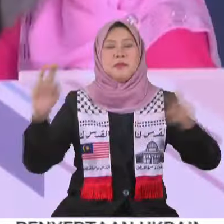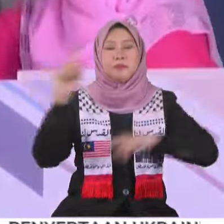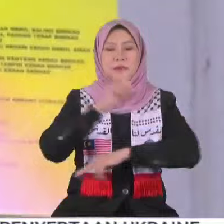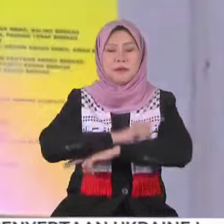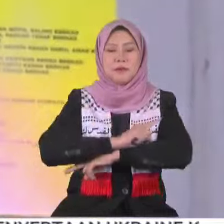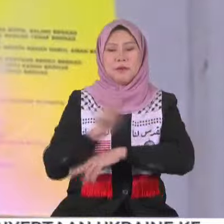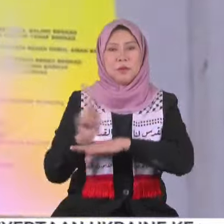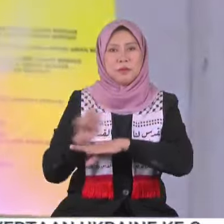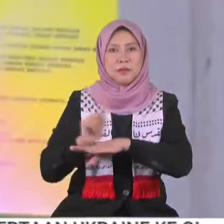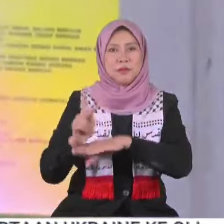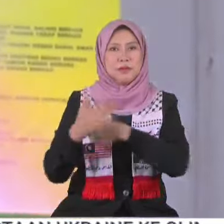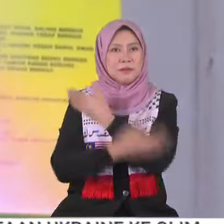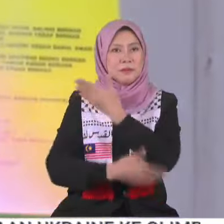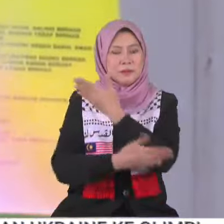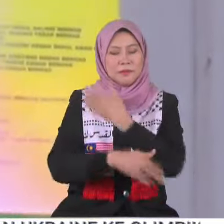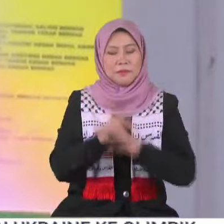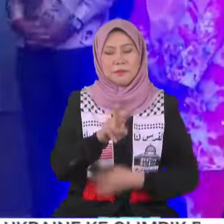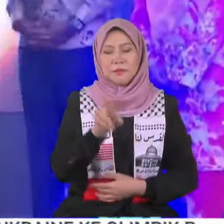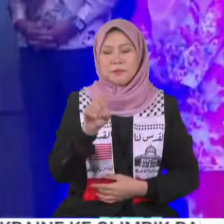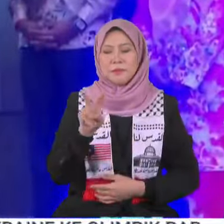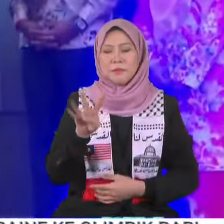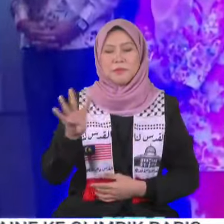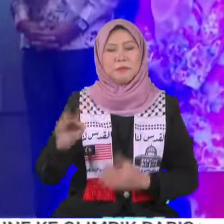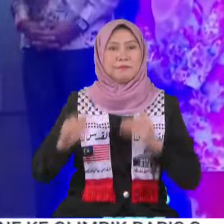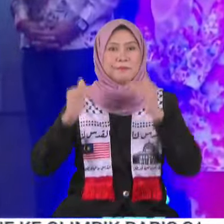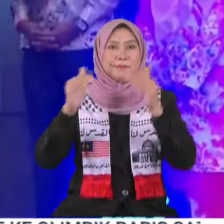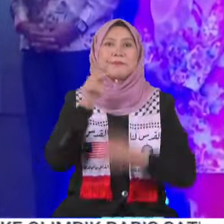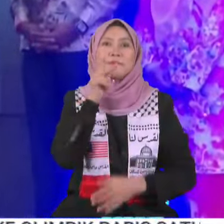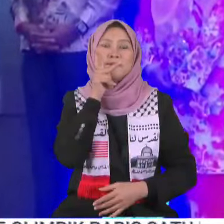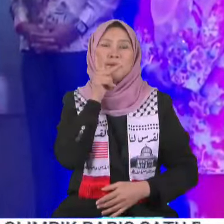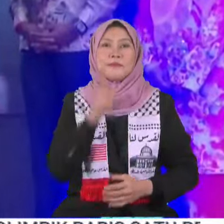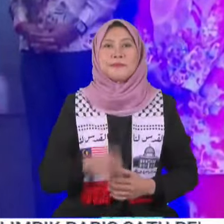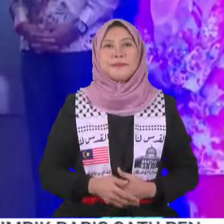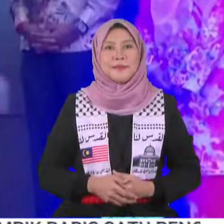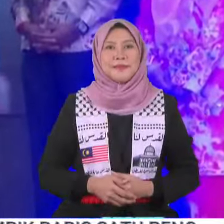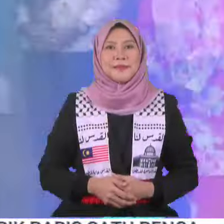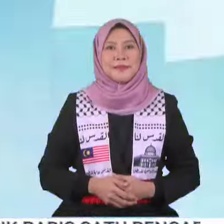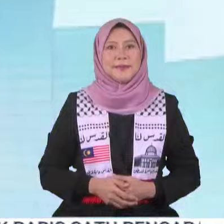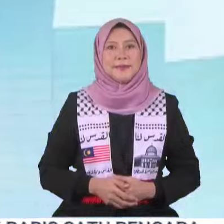Koperasi Negara 2024 peringkat Negeri Kedah.